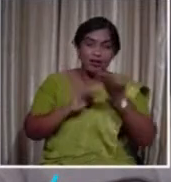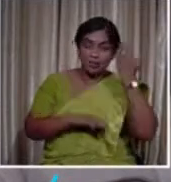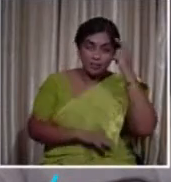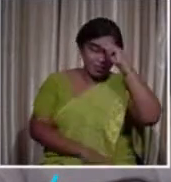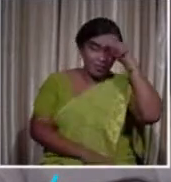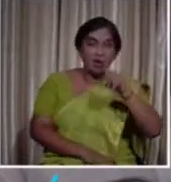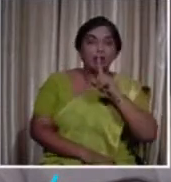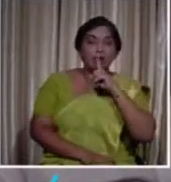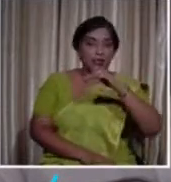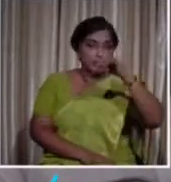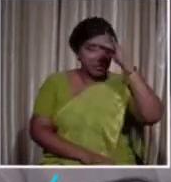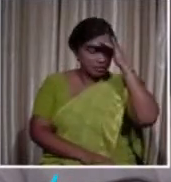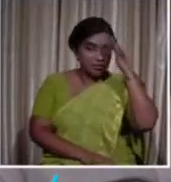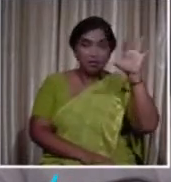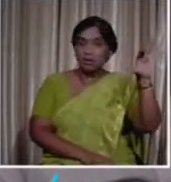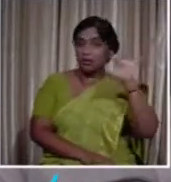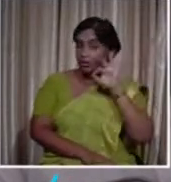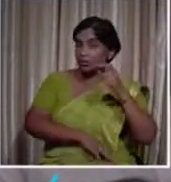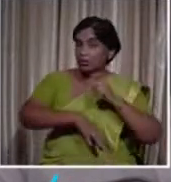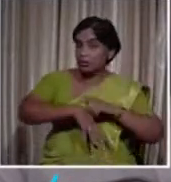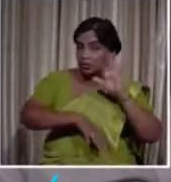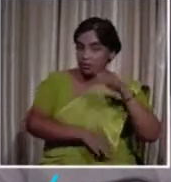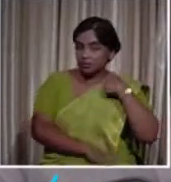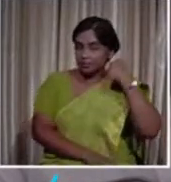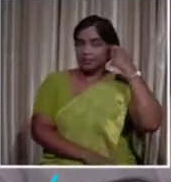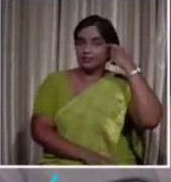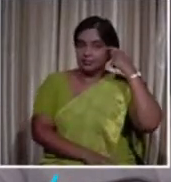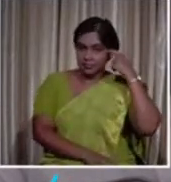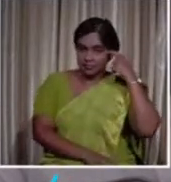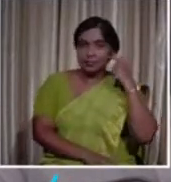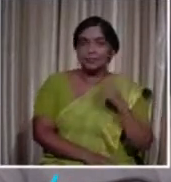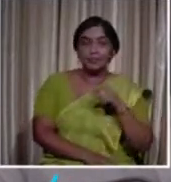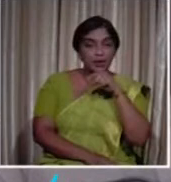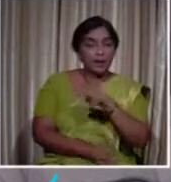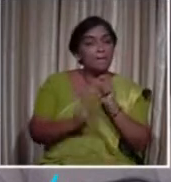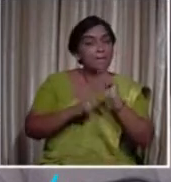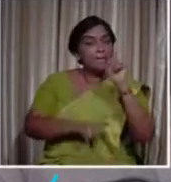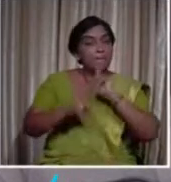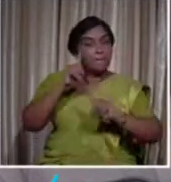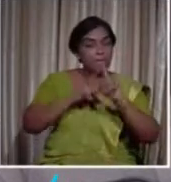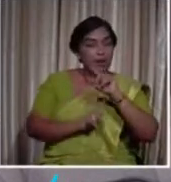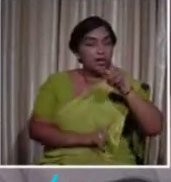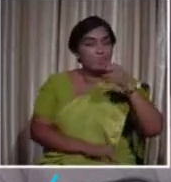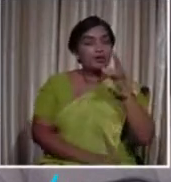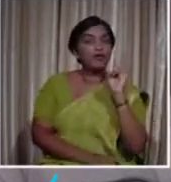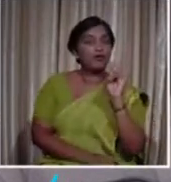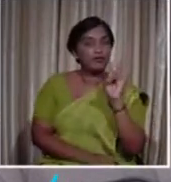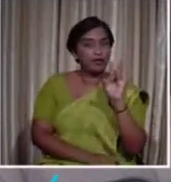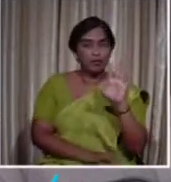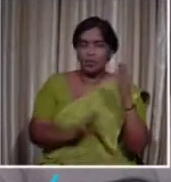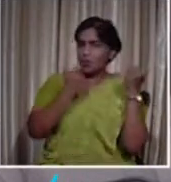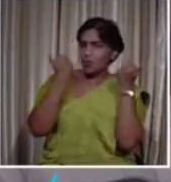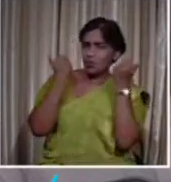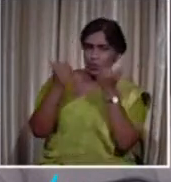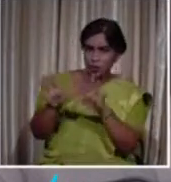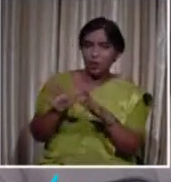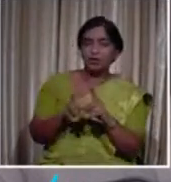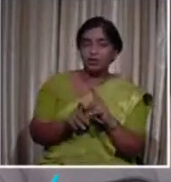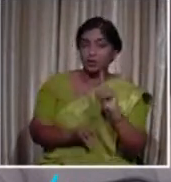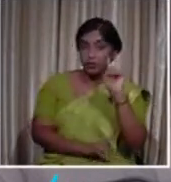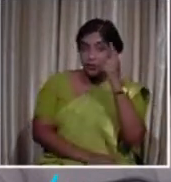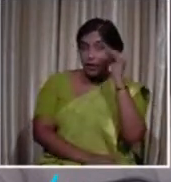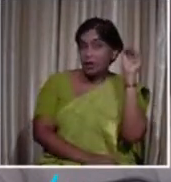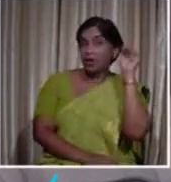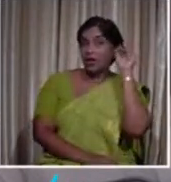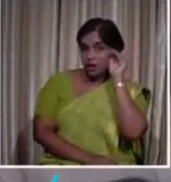मतितुमा कथानायक दूरेट पत्वेच्च अवस्थाव मट सिहि वेनवा मे पार्लिमेंतुवे 225 एपा कियन कथाव मट मुलिम्म